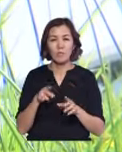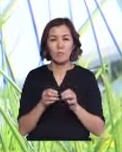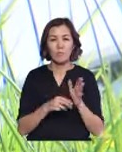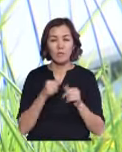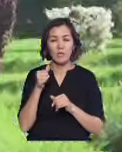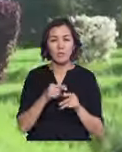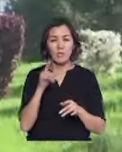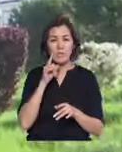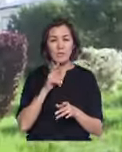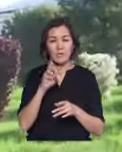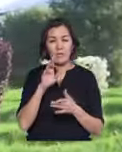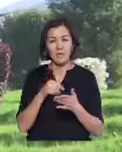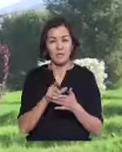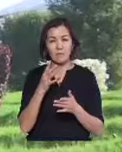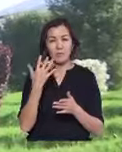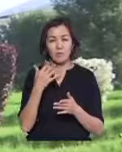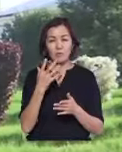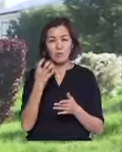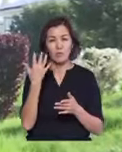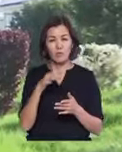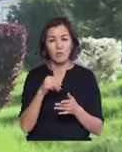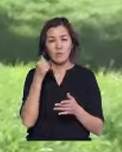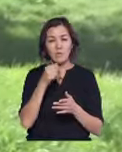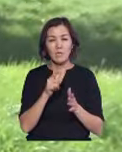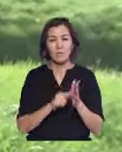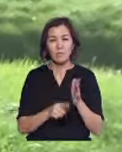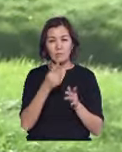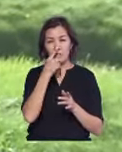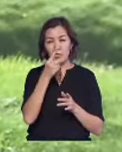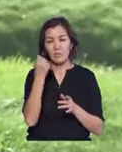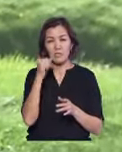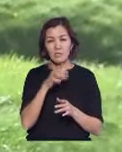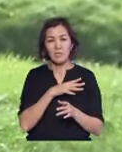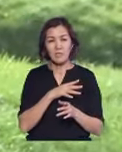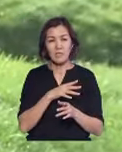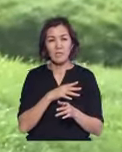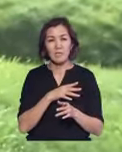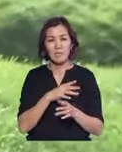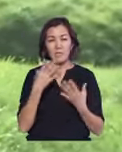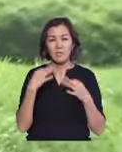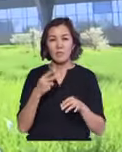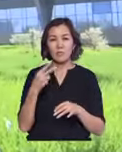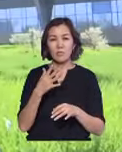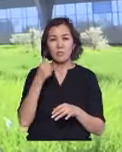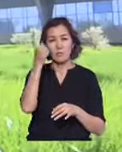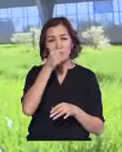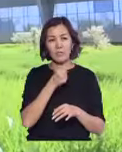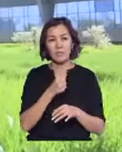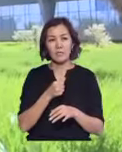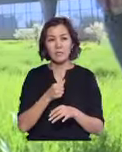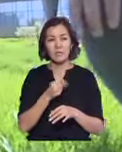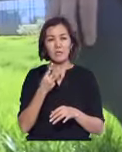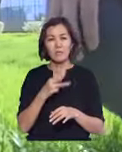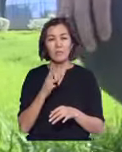жылы Қазақ хандығының 550 жылдық тойында 70 қашықтықты еңсерген. Сондай ақ тәуелсіздіктің 25 жылдығында 25 шақырым